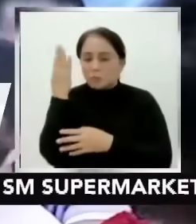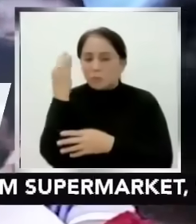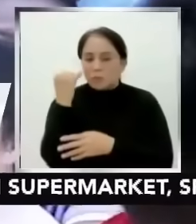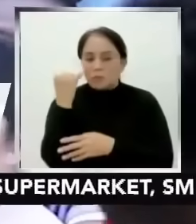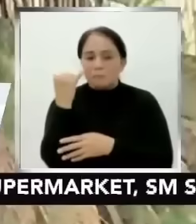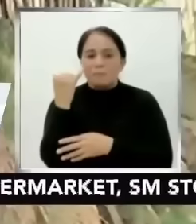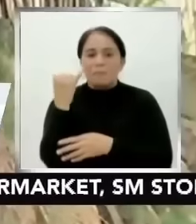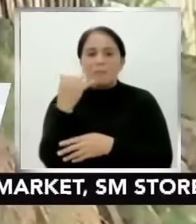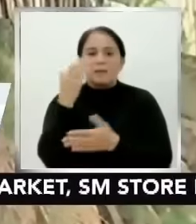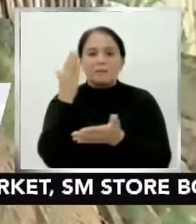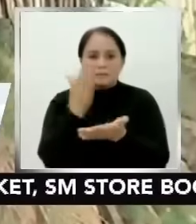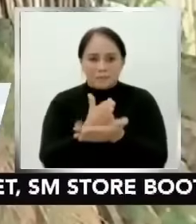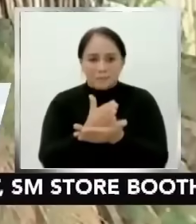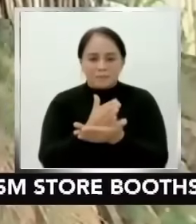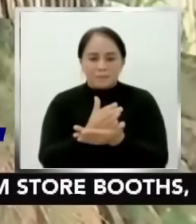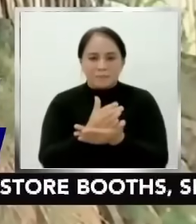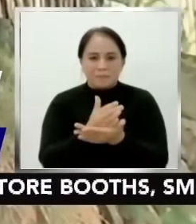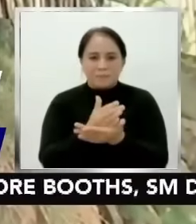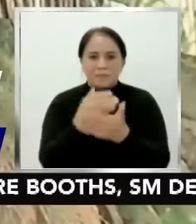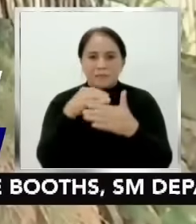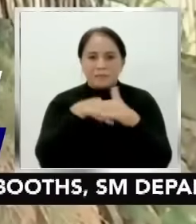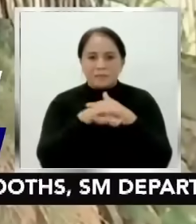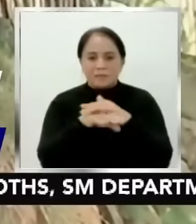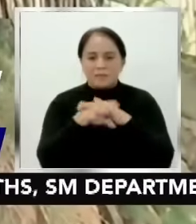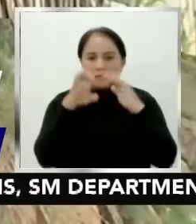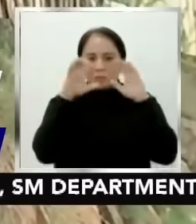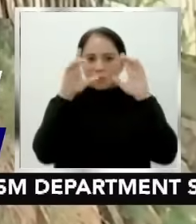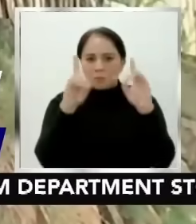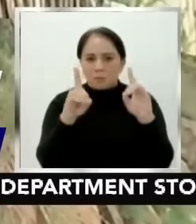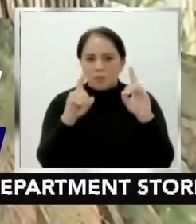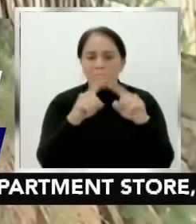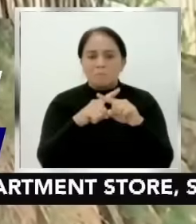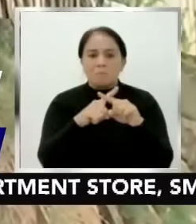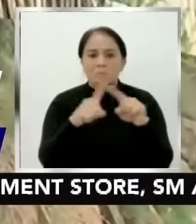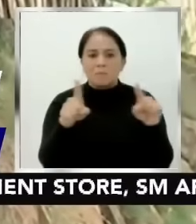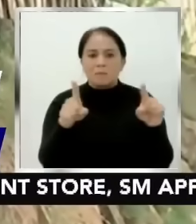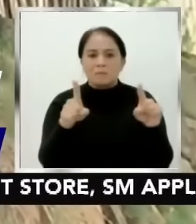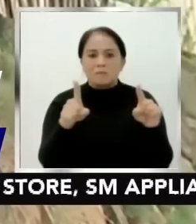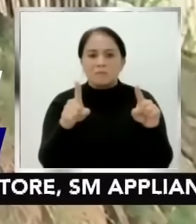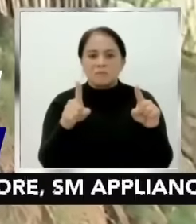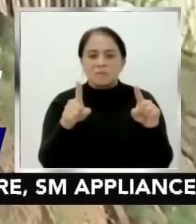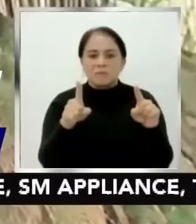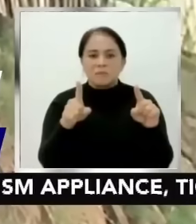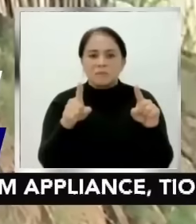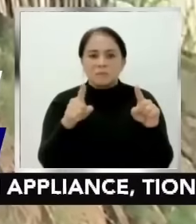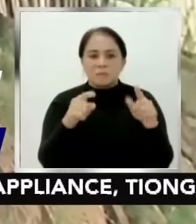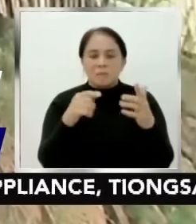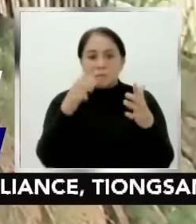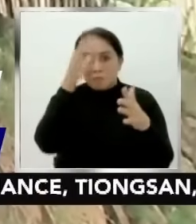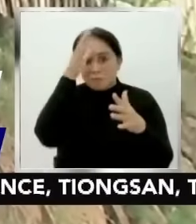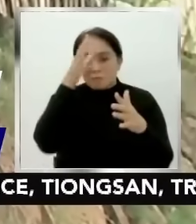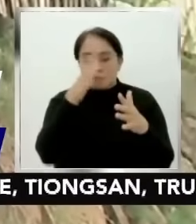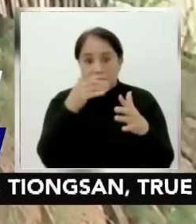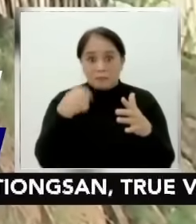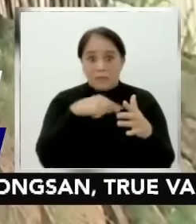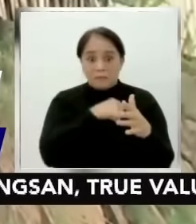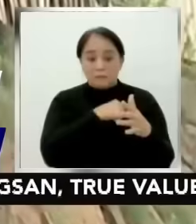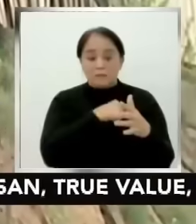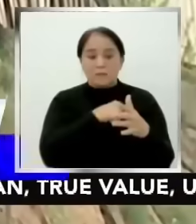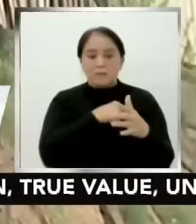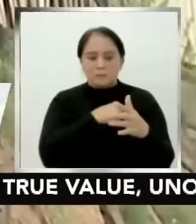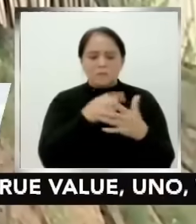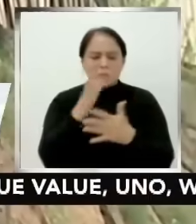natigil yung access namin sa education. But that doesn't stop our parents, lalo na kami, kasi nga alam namin